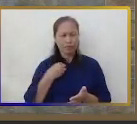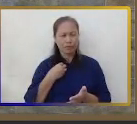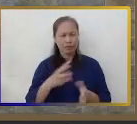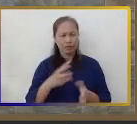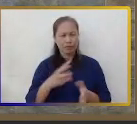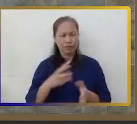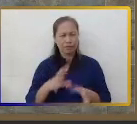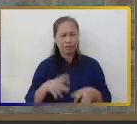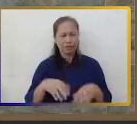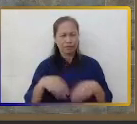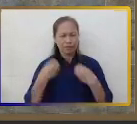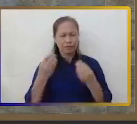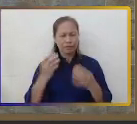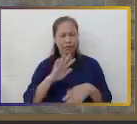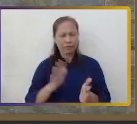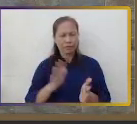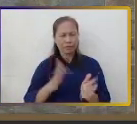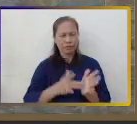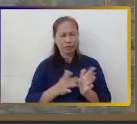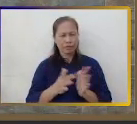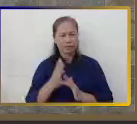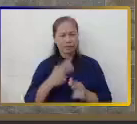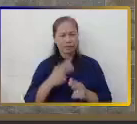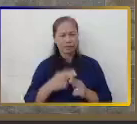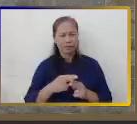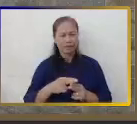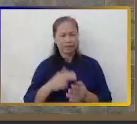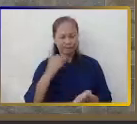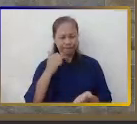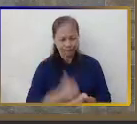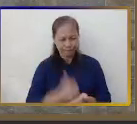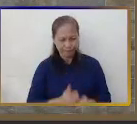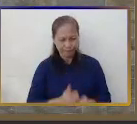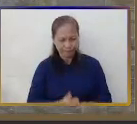pasalamat sa inyo sa pangalan ni Hesus amen All right remain sa pleas